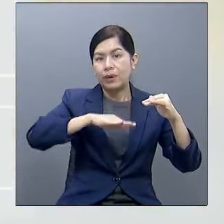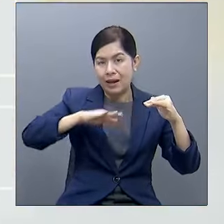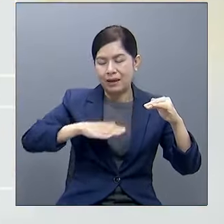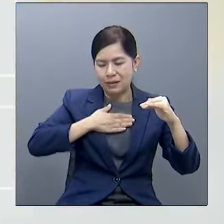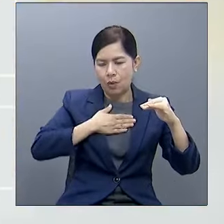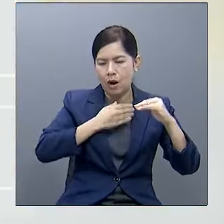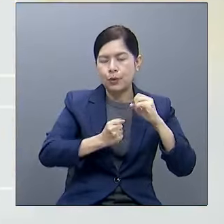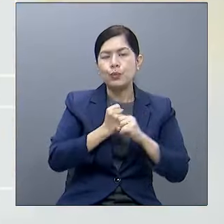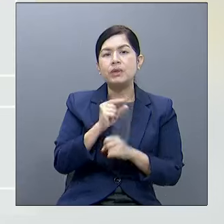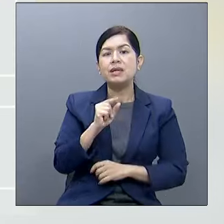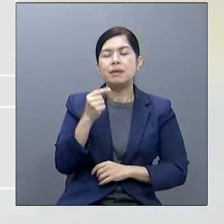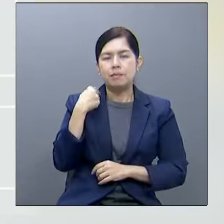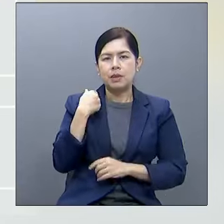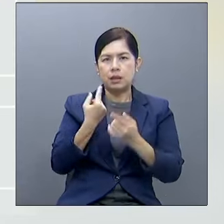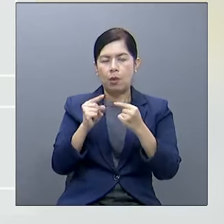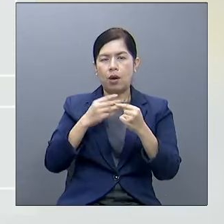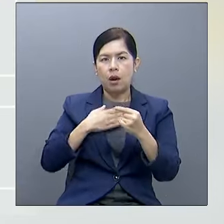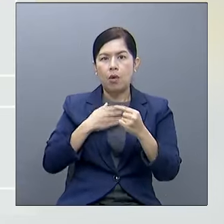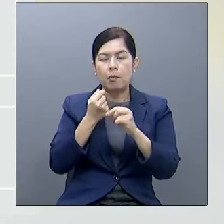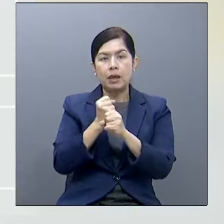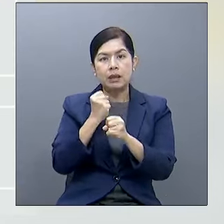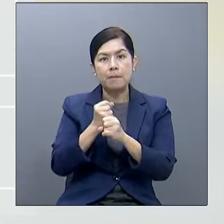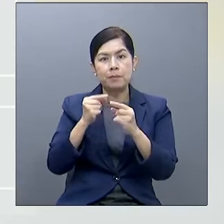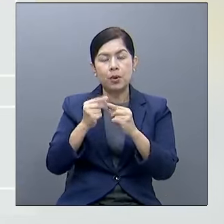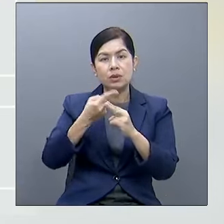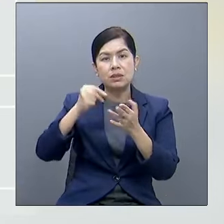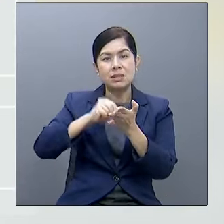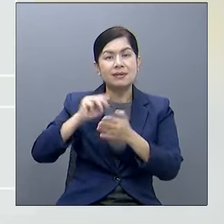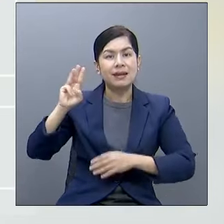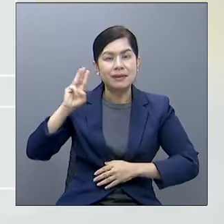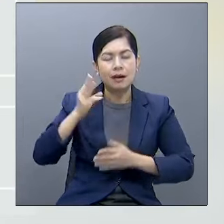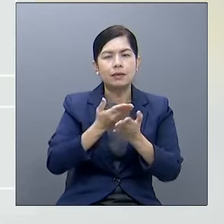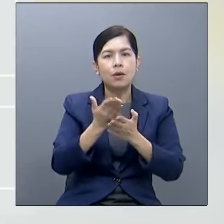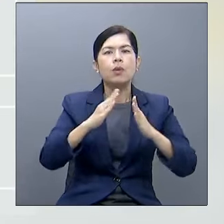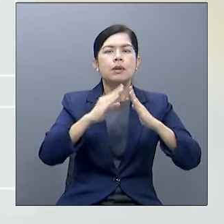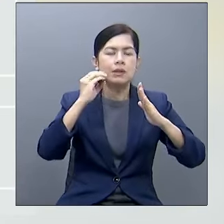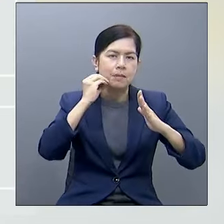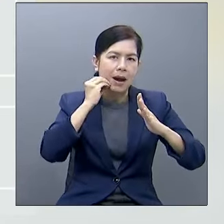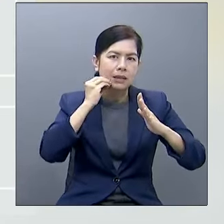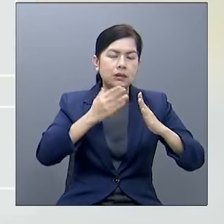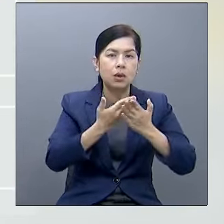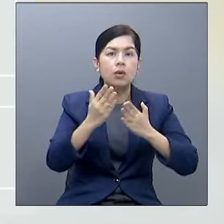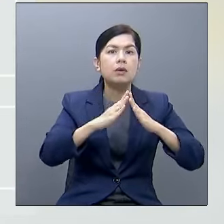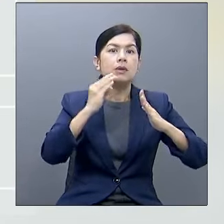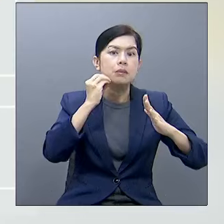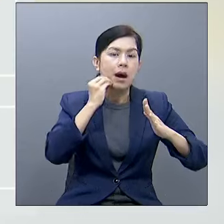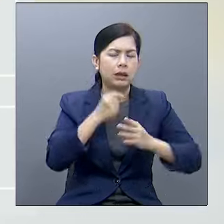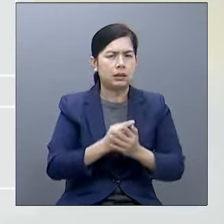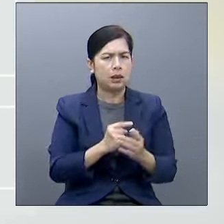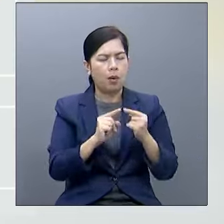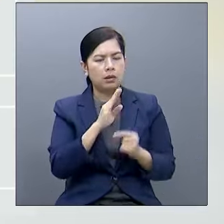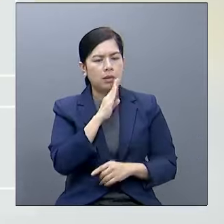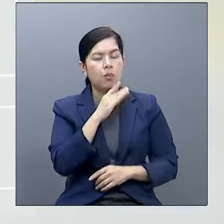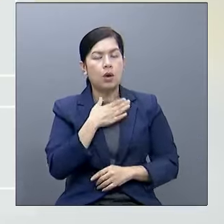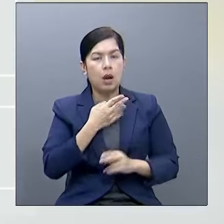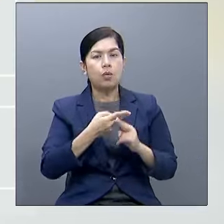คุณยุ้ยอายุไม่ถึง20นะไปทำสัญญาซื้อบ้านถามว่าสัญญามีผลไหมคำตอบคือมีผลแต่พ่อแม่อาจจะมาบอกล้างส